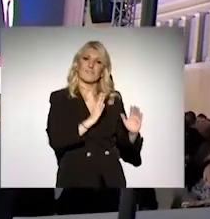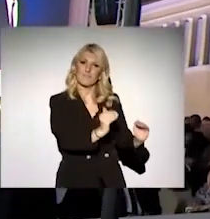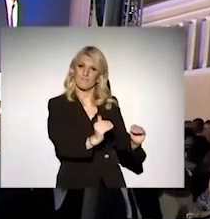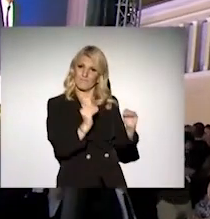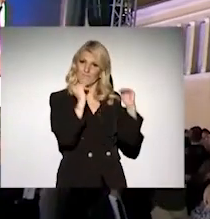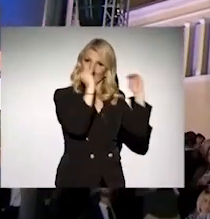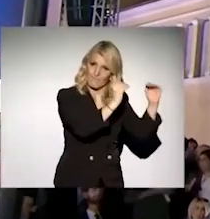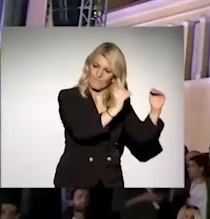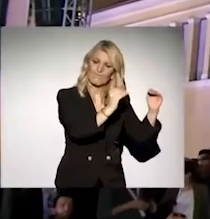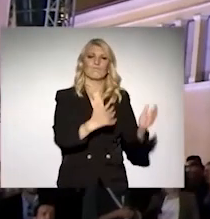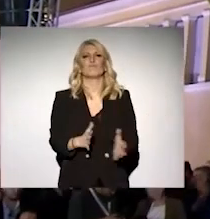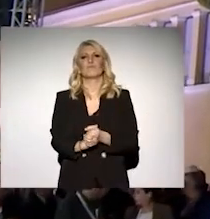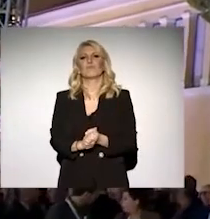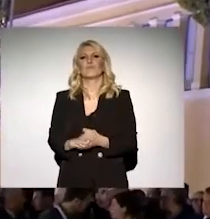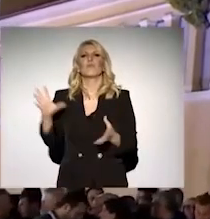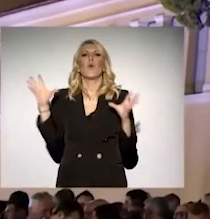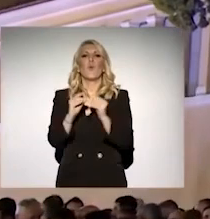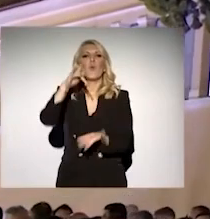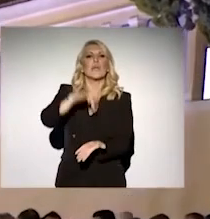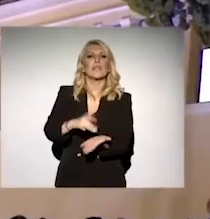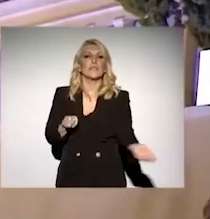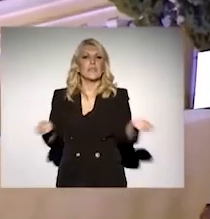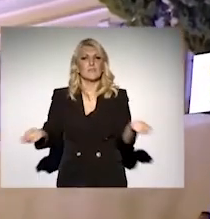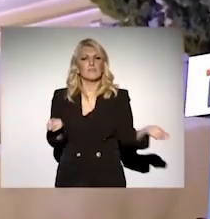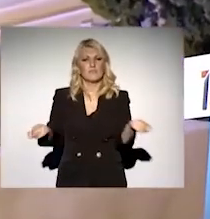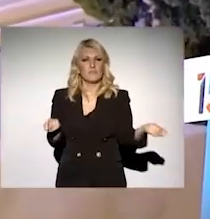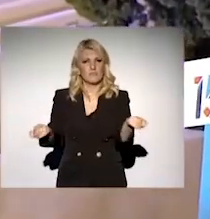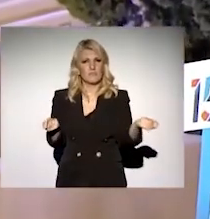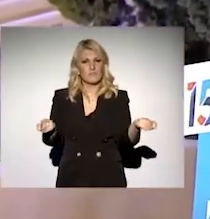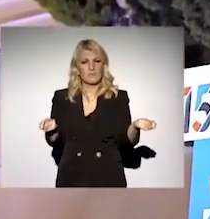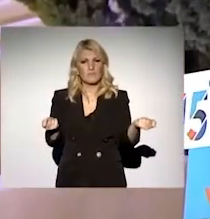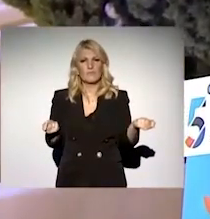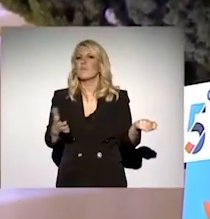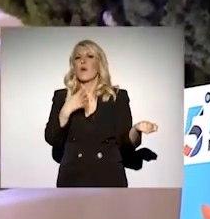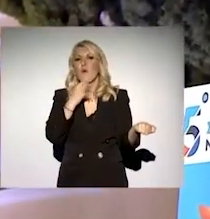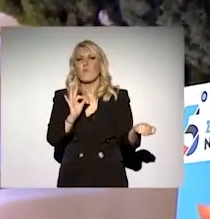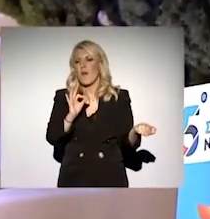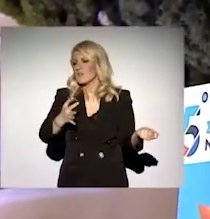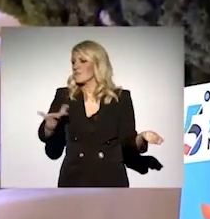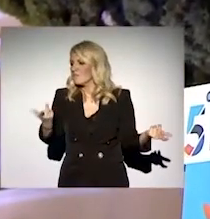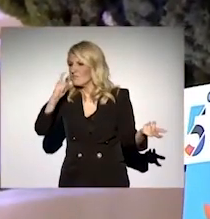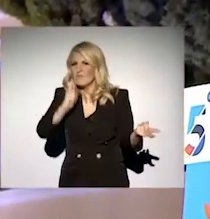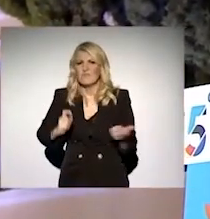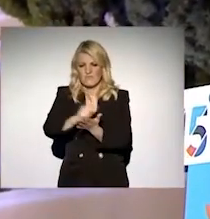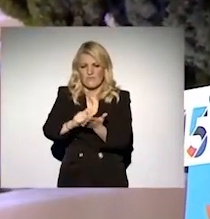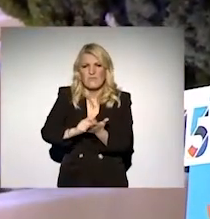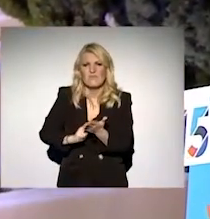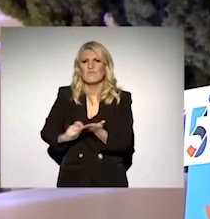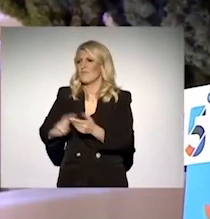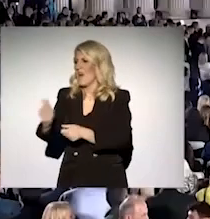έχει διαρρεύσει αρχικά στην Αυγή ήταν ένα κείμενο με 10 σημεία και αν δεν κάνω λάθος